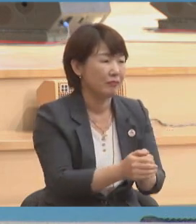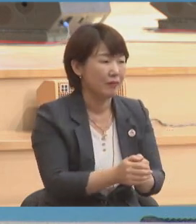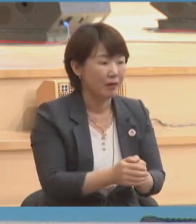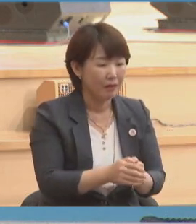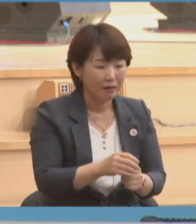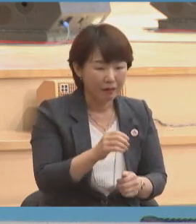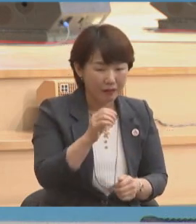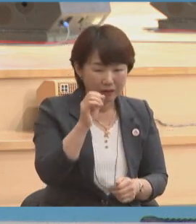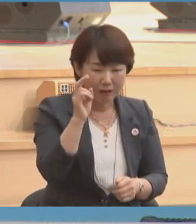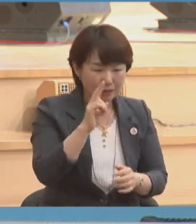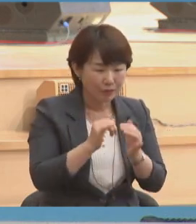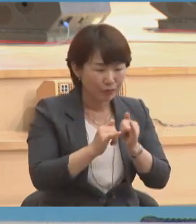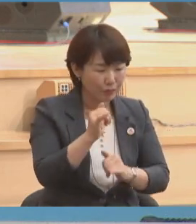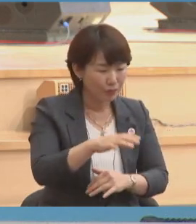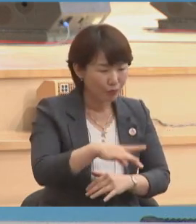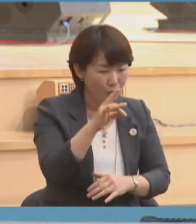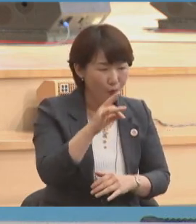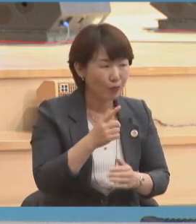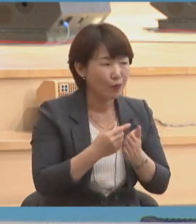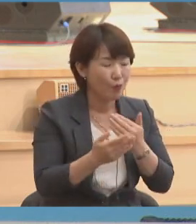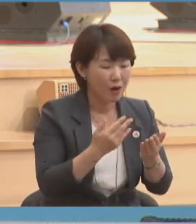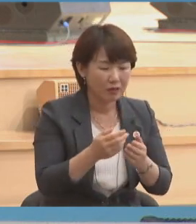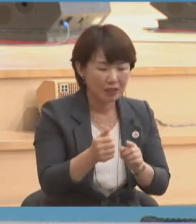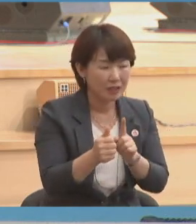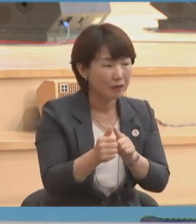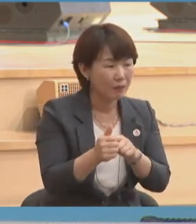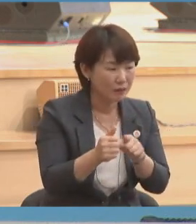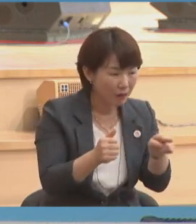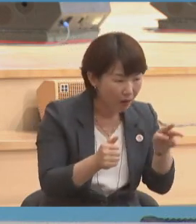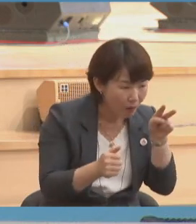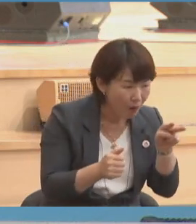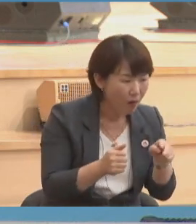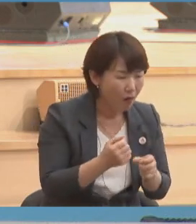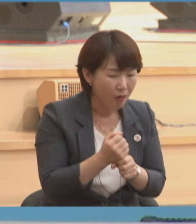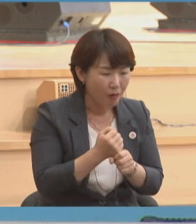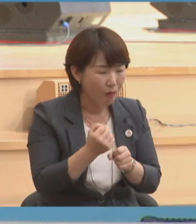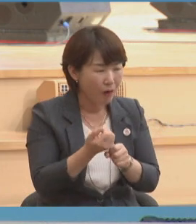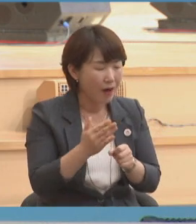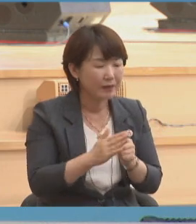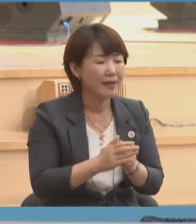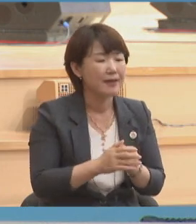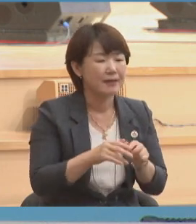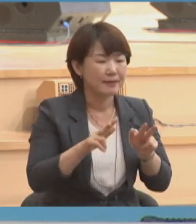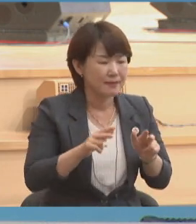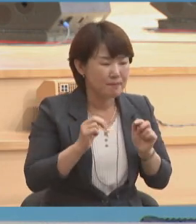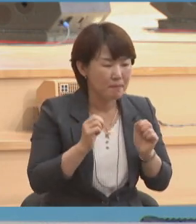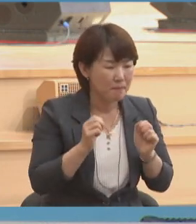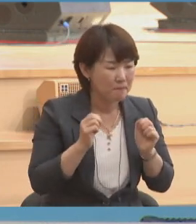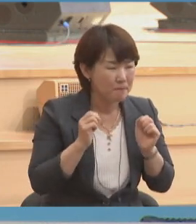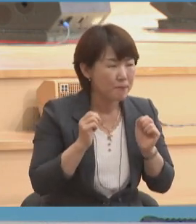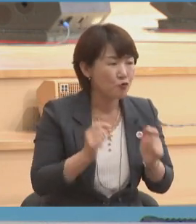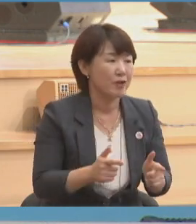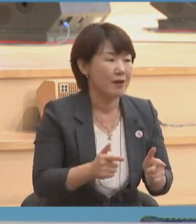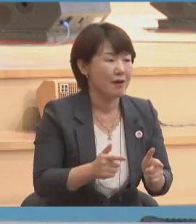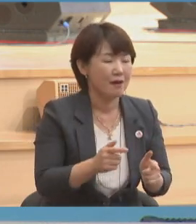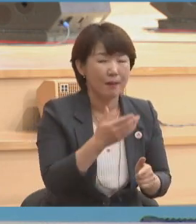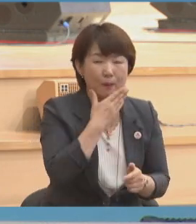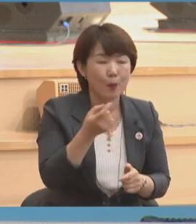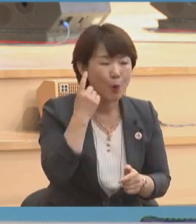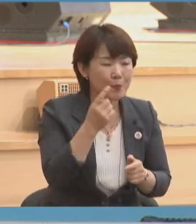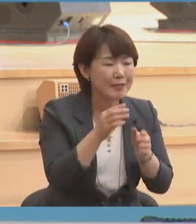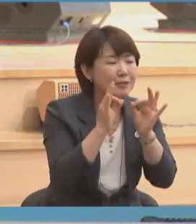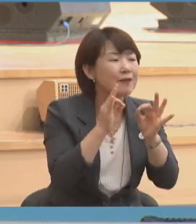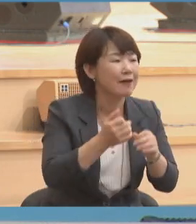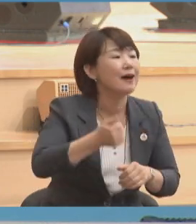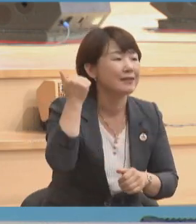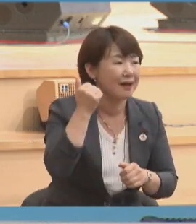난생 처음 당하는 일이라 라덴도 어찌할 바를 몰라 하고 있는데 퍼뜩 지금이야말로 복음을 전하기 가장 좋은 기회란